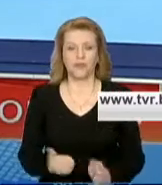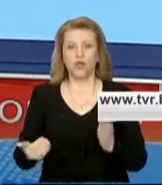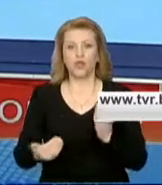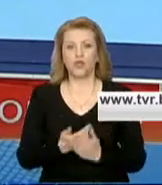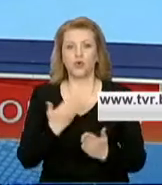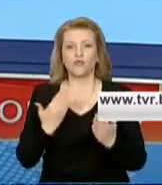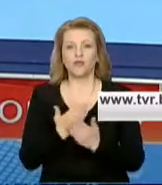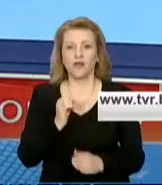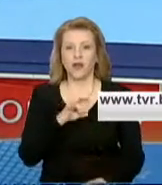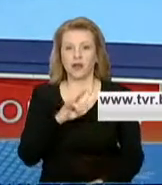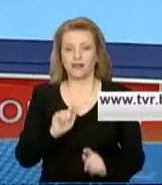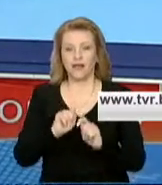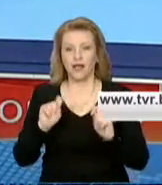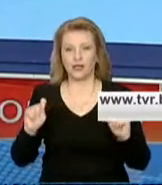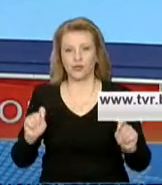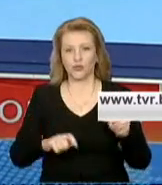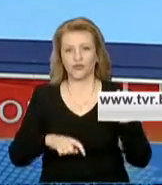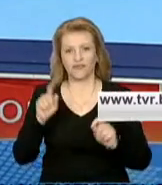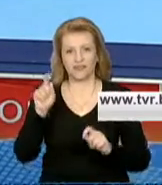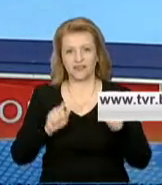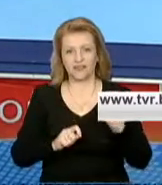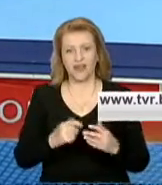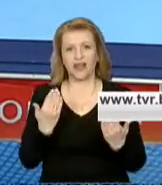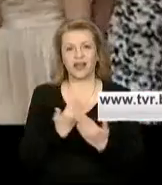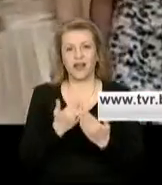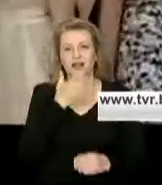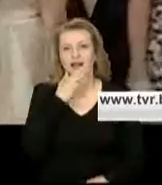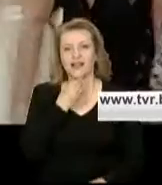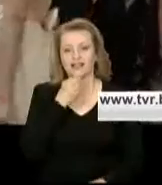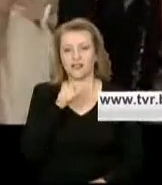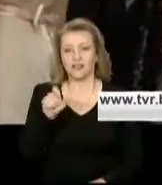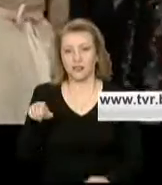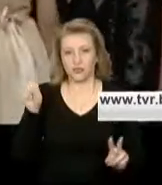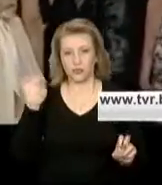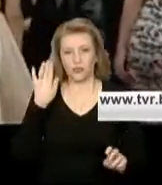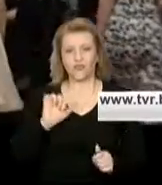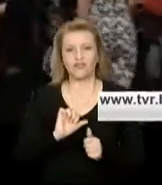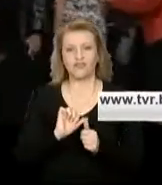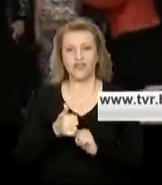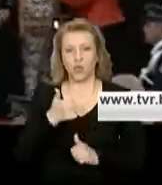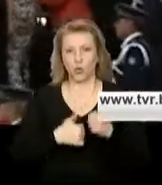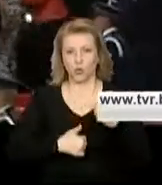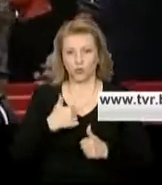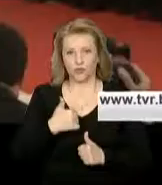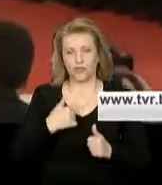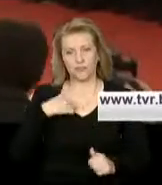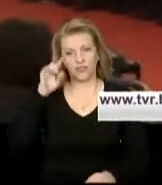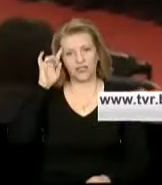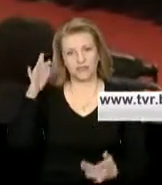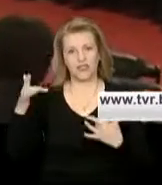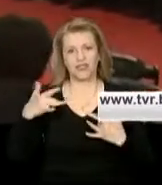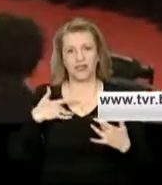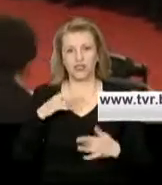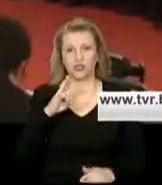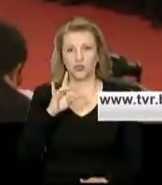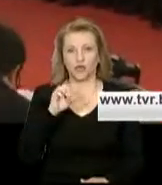Новый фильм Вуди Аллена откроет Каннский кинофестиваль. Ленту «Красивые люди» покажут в рамках внеконкурсной программы. В картине засветилась плеяда знаменитостей, среди них